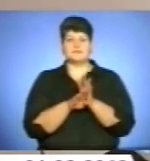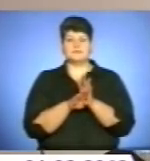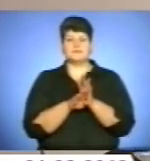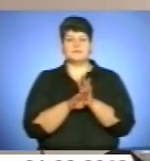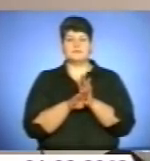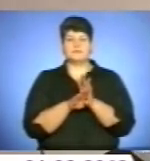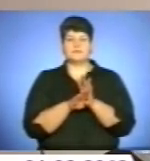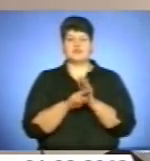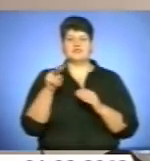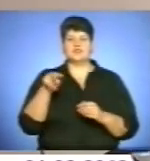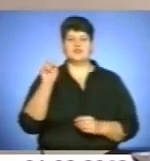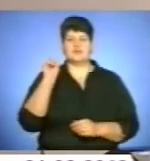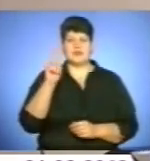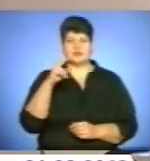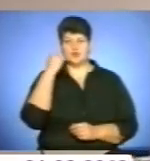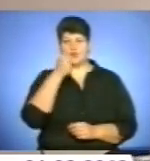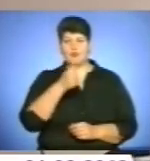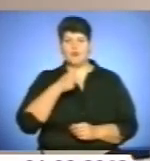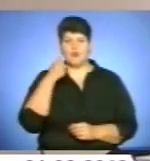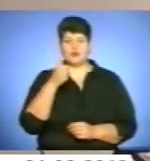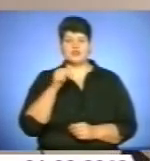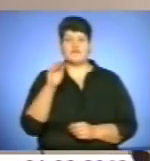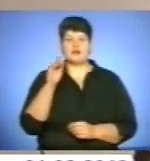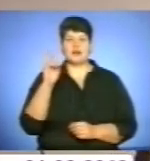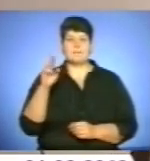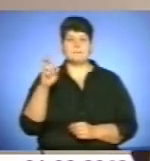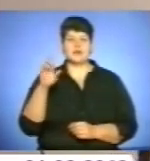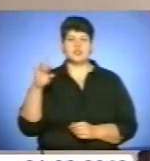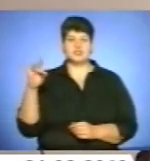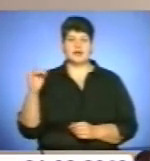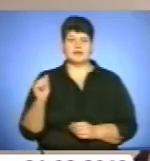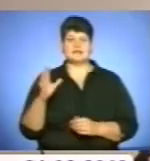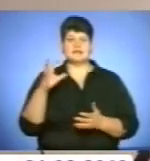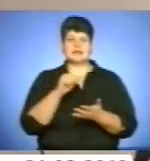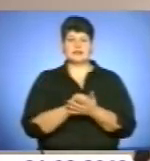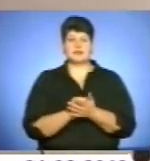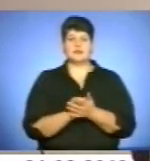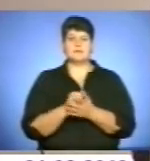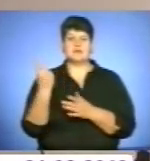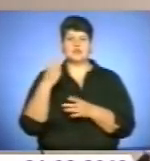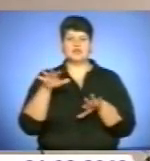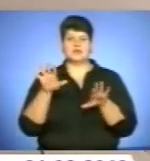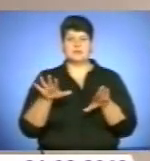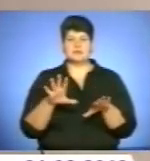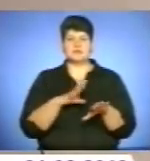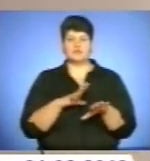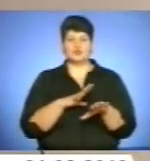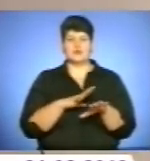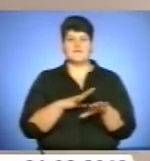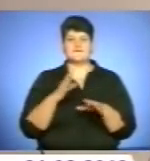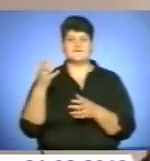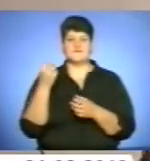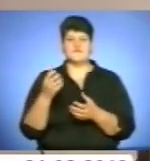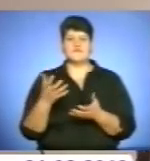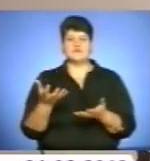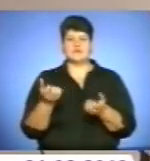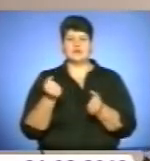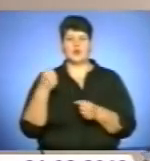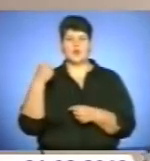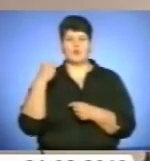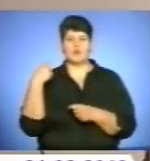У 2012 році ФК Бережани зайняли перше місце в чемпіонаті області і стали володарами Кубку області. Срібними та